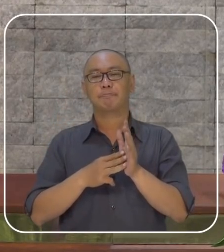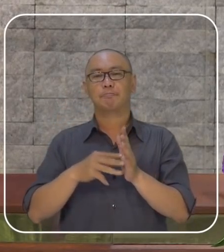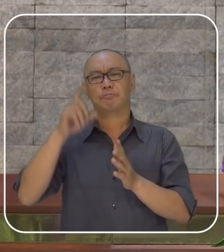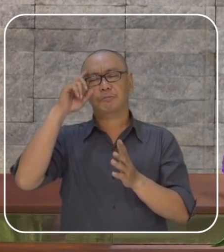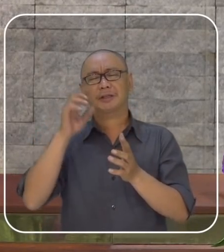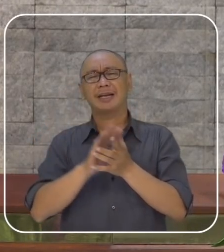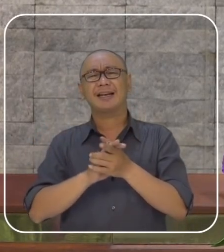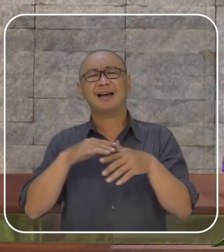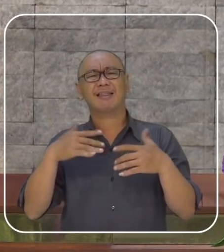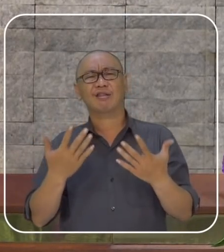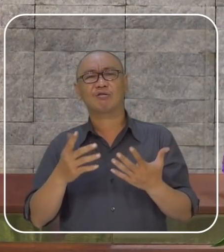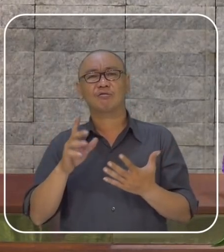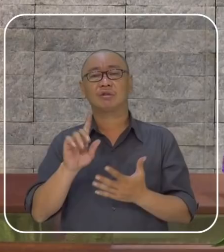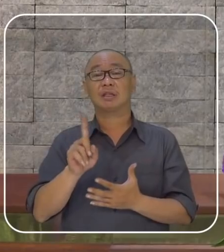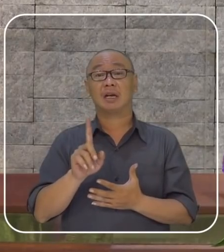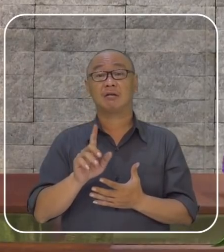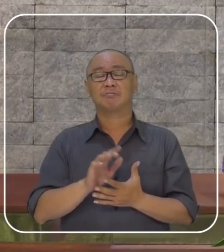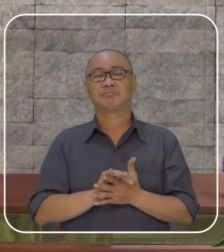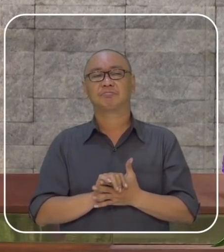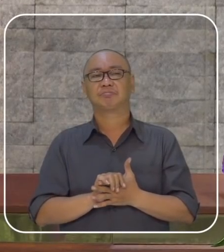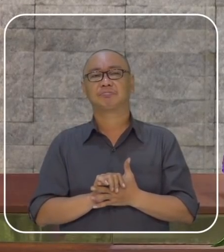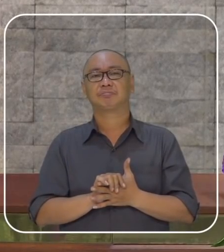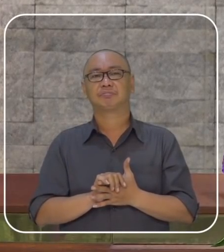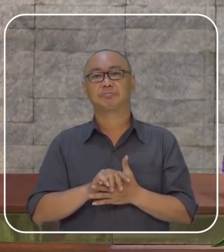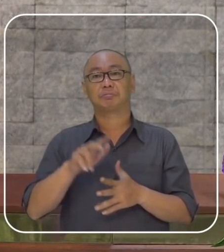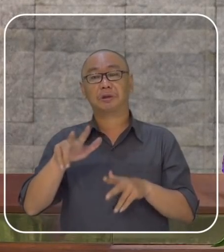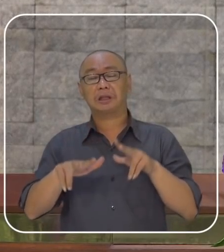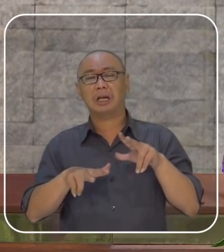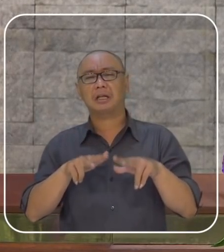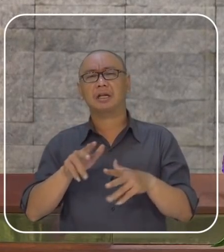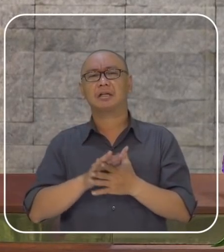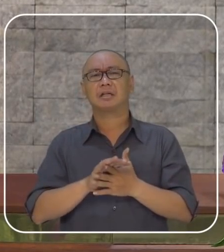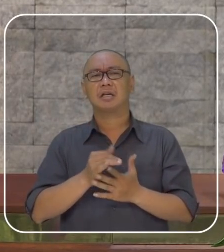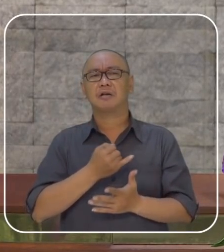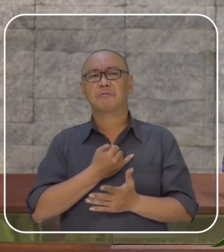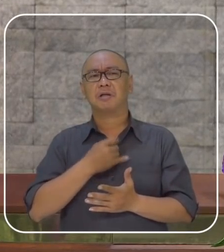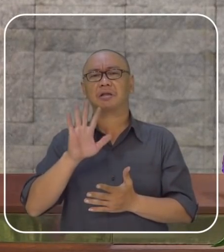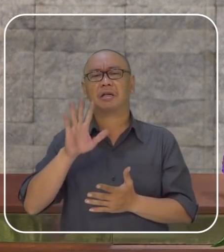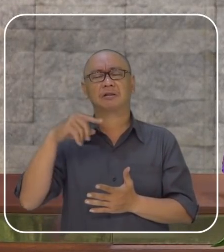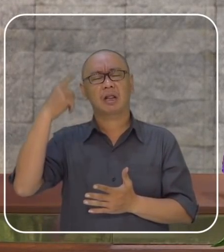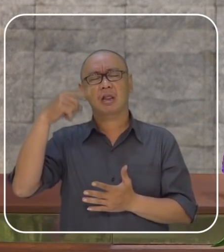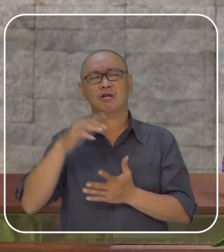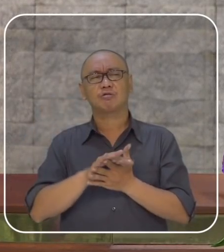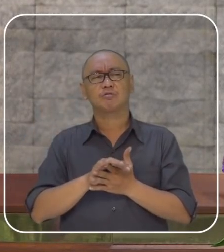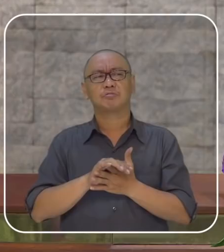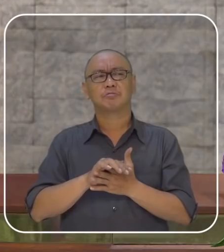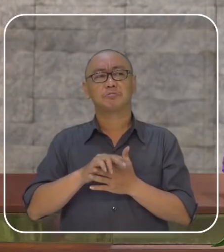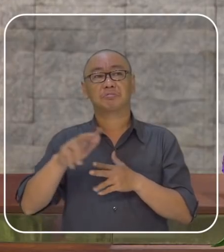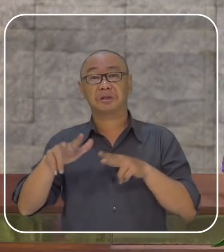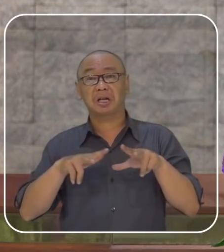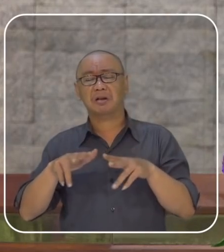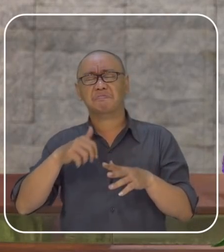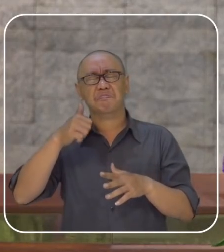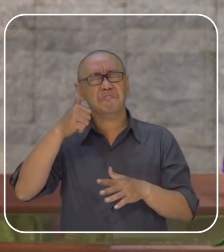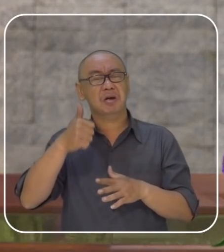tidak. Memang bahwa perjalanan iman tidak selalu dapat berjalan dengan baik dan